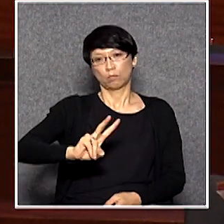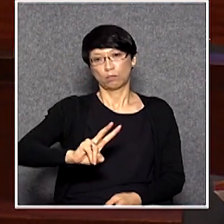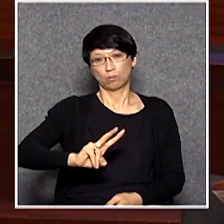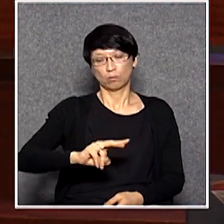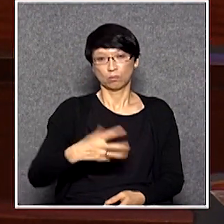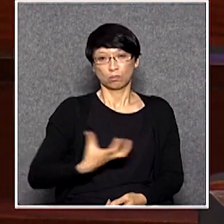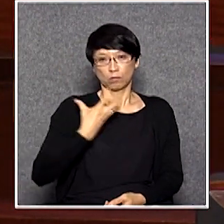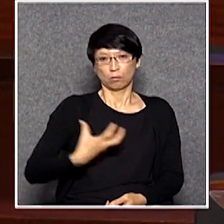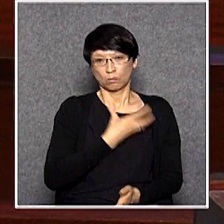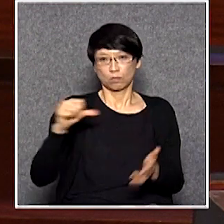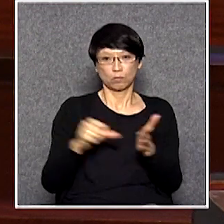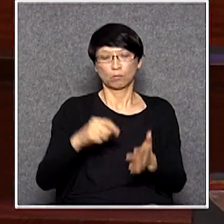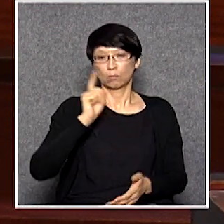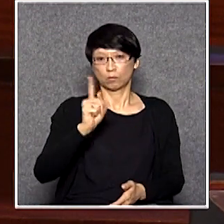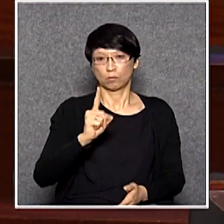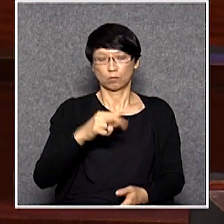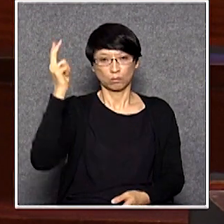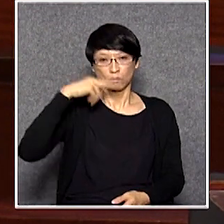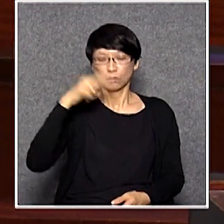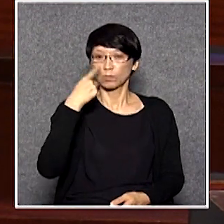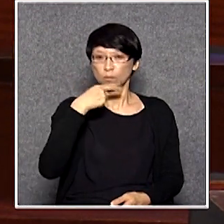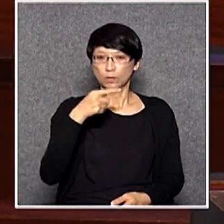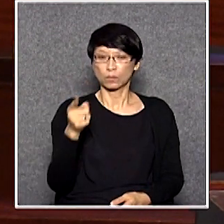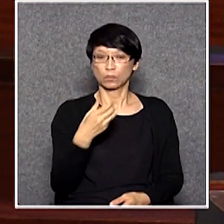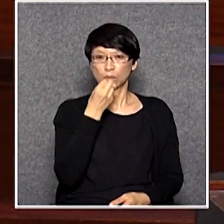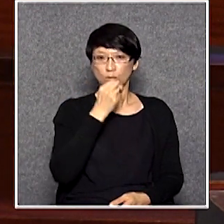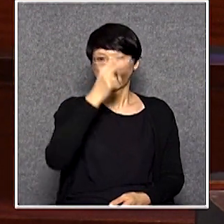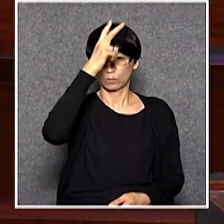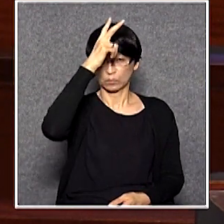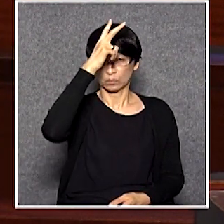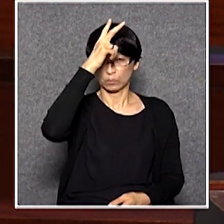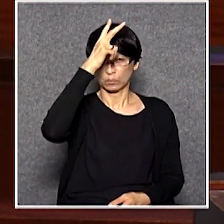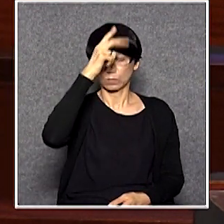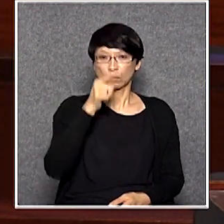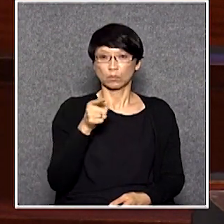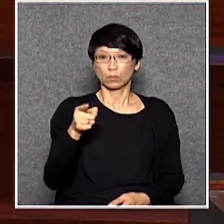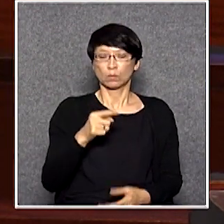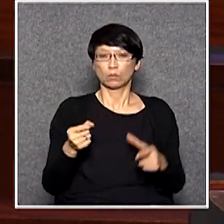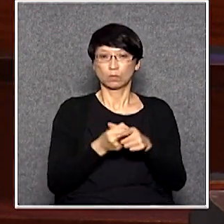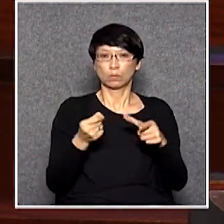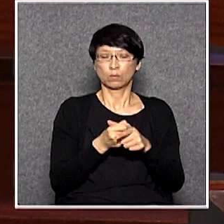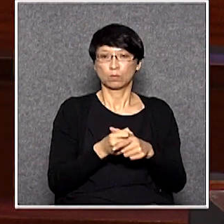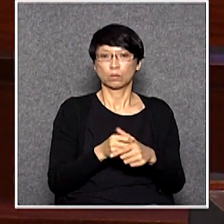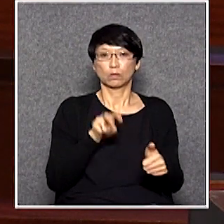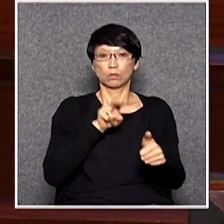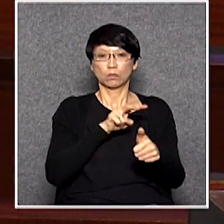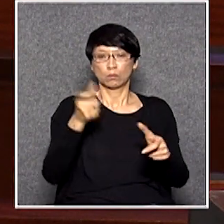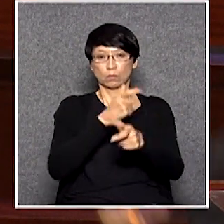咩咧？我哋成日講噶啦，特區政府嗰個公共理財8個字啫